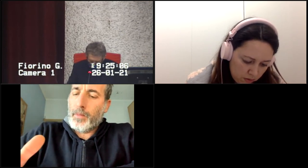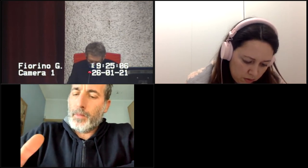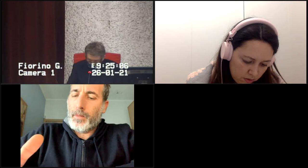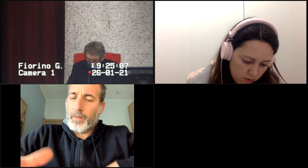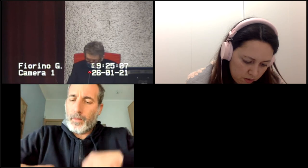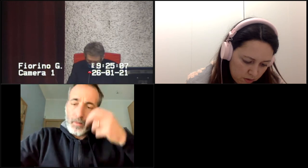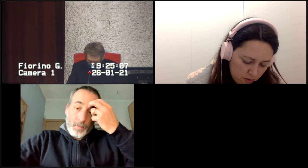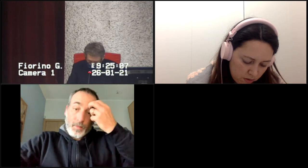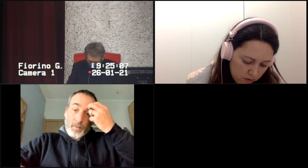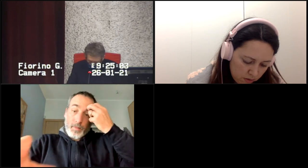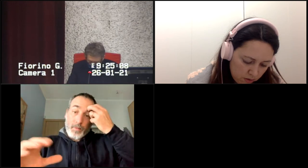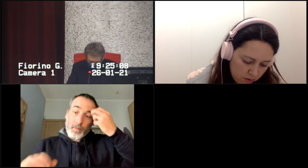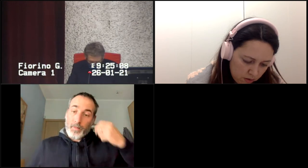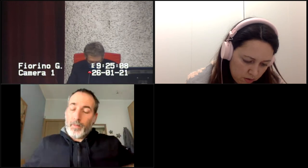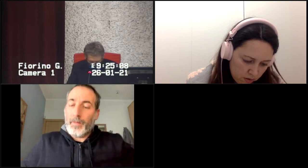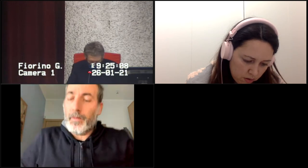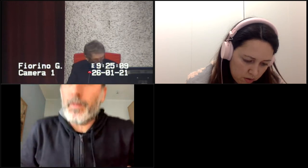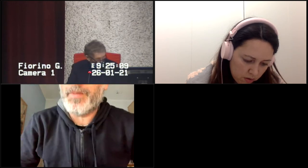del